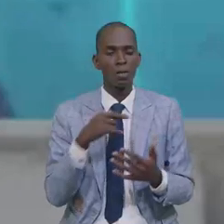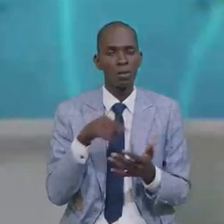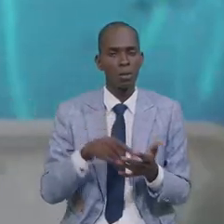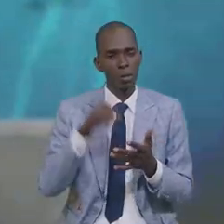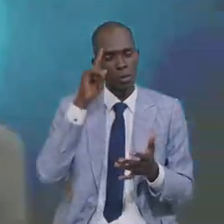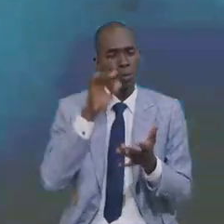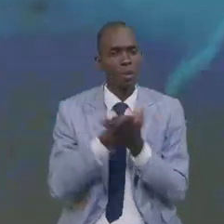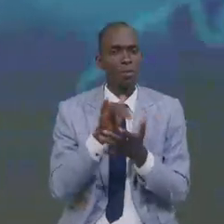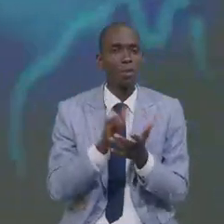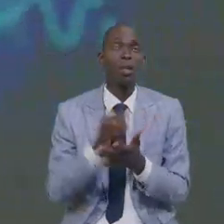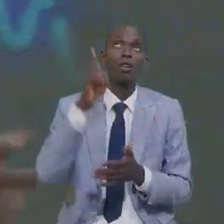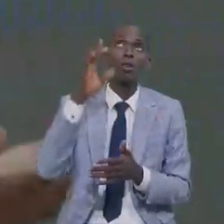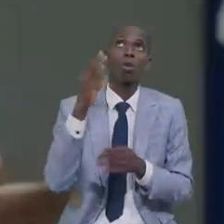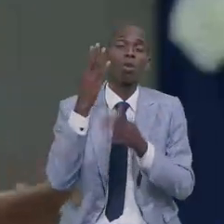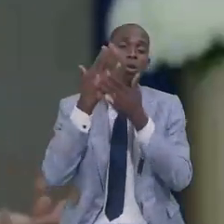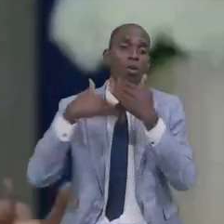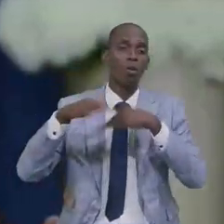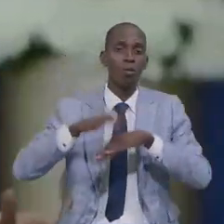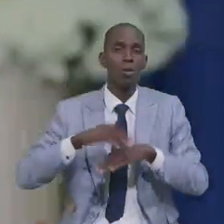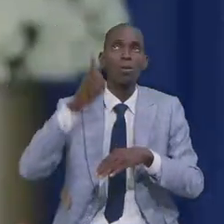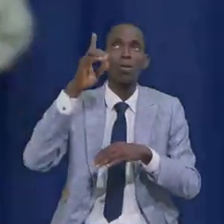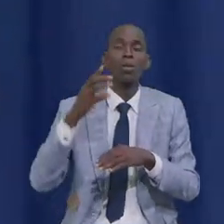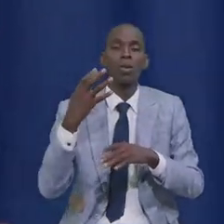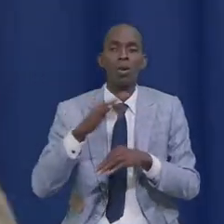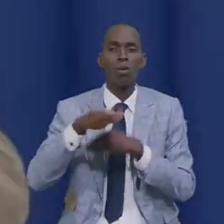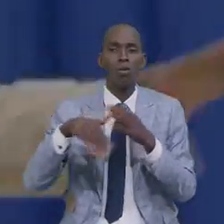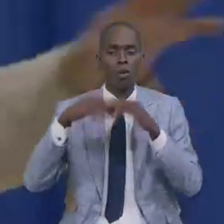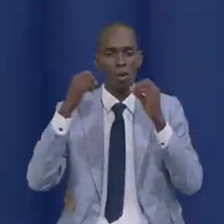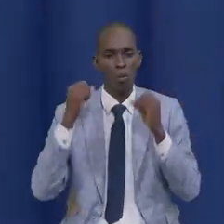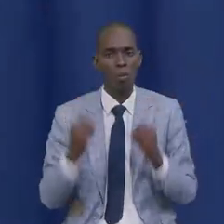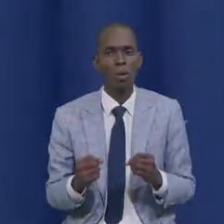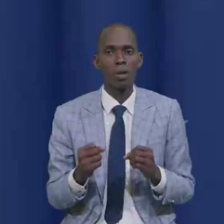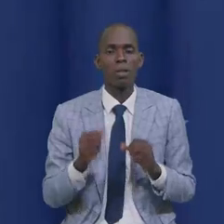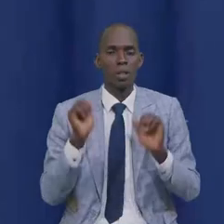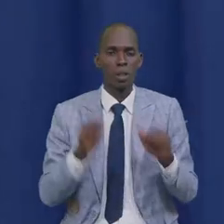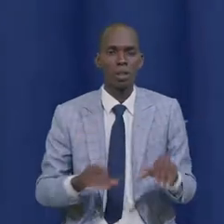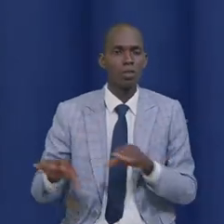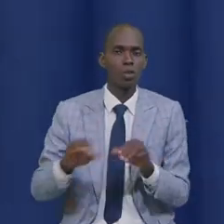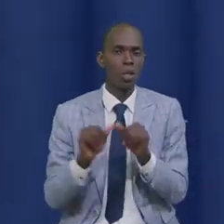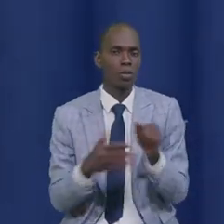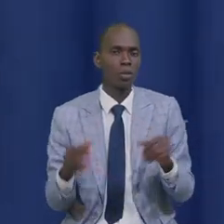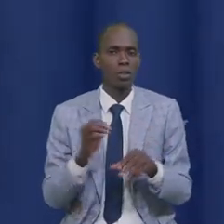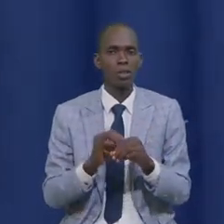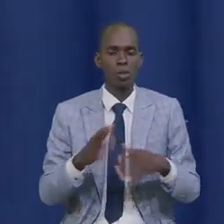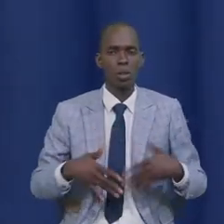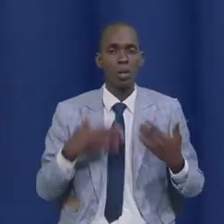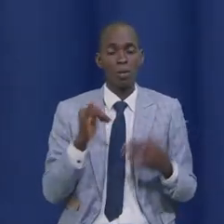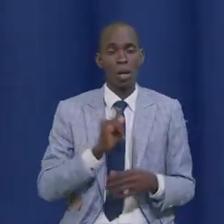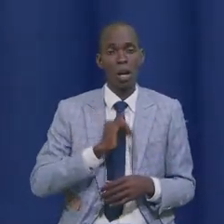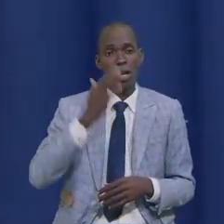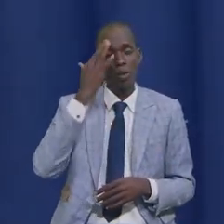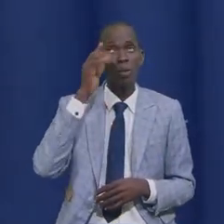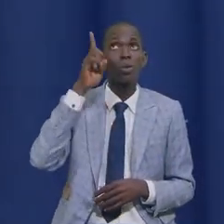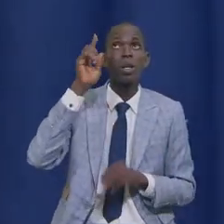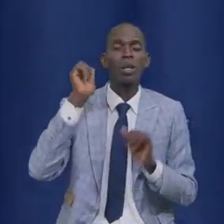le Dieu du ciel, le Dieu de toute puissance, le Dieu de la rédemption, peut tout faire dans ta vie.